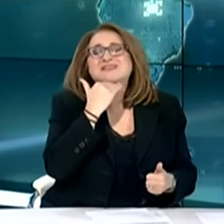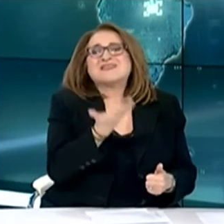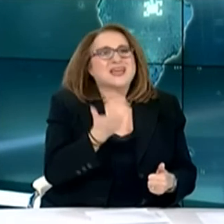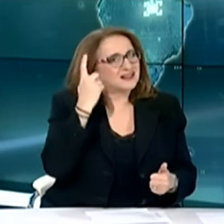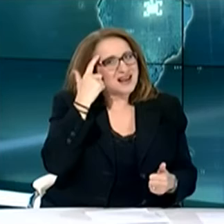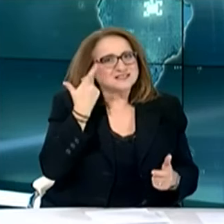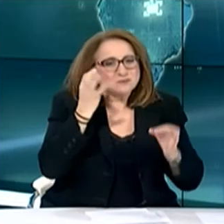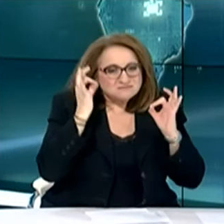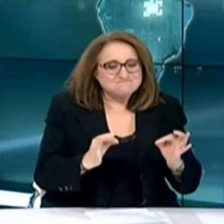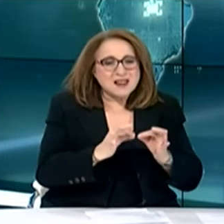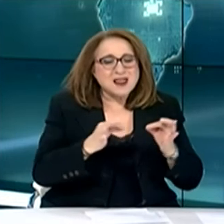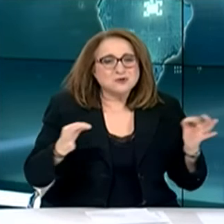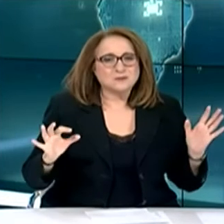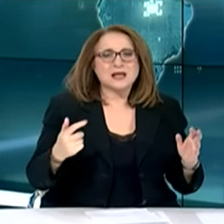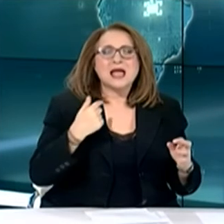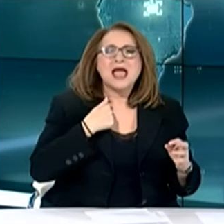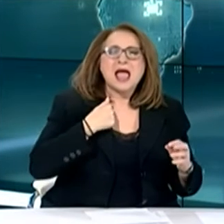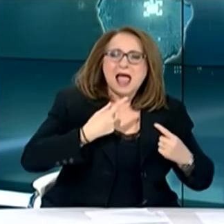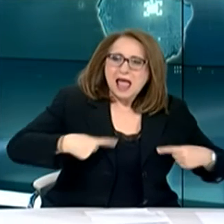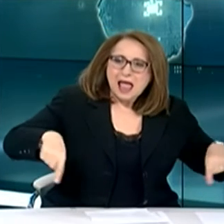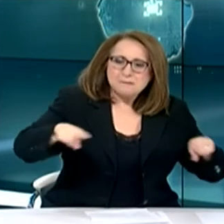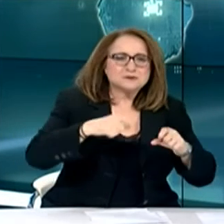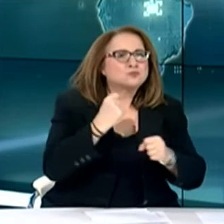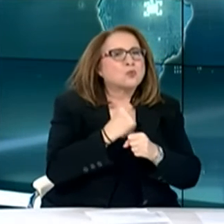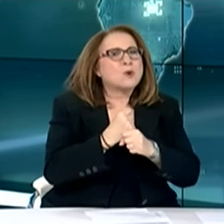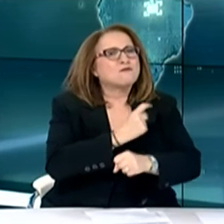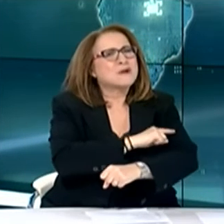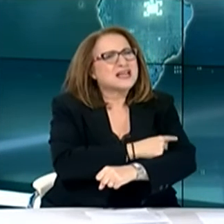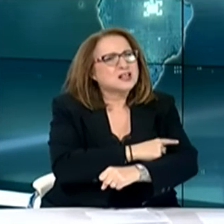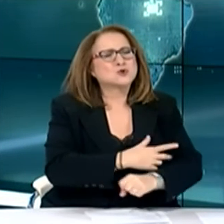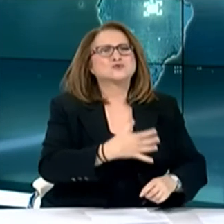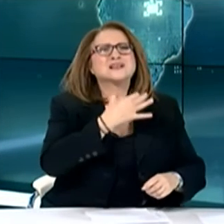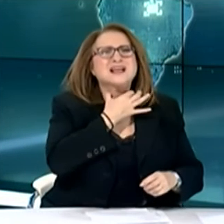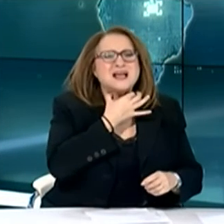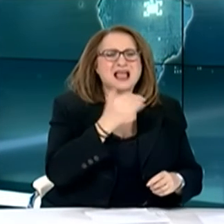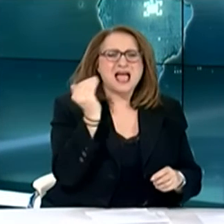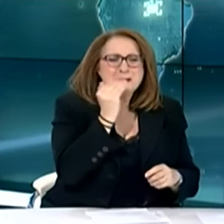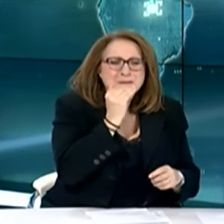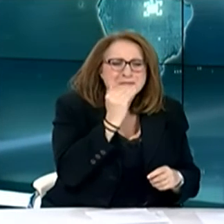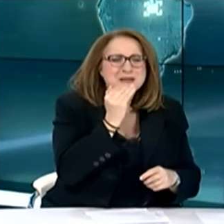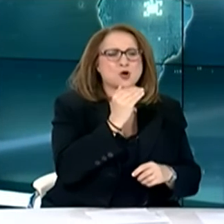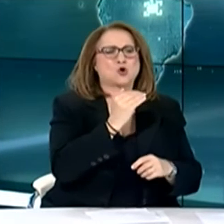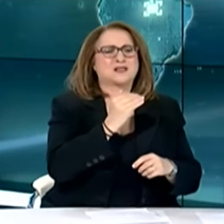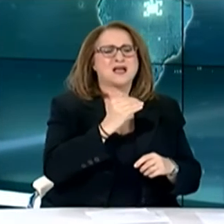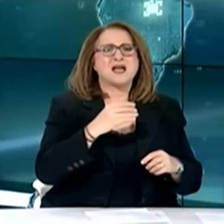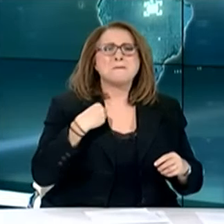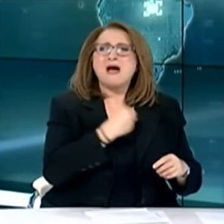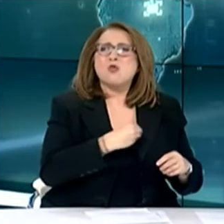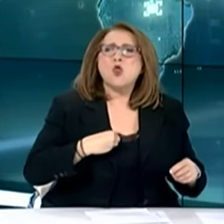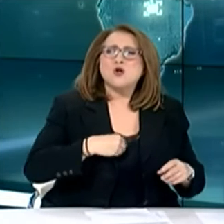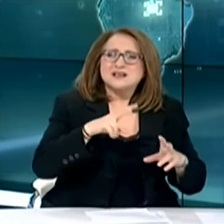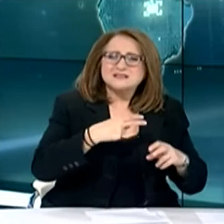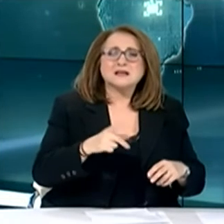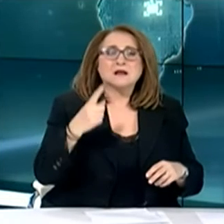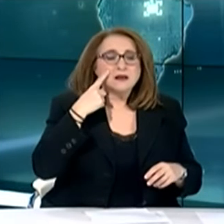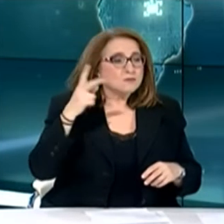στην εμπροστοφυλακή, στην ιατρική, στα επίγοντα αλλά και στις παθολογικές κλινικές. Όταν υπάρχουν άνθρωποι οι οποίοι νοσούν, να πω για παράδειγμα, από γρήπη, έτσι, και